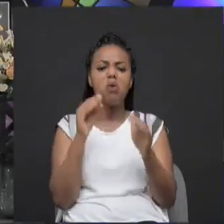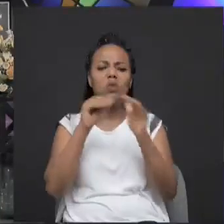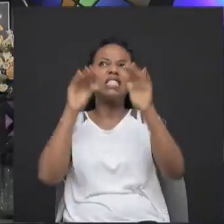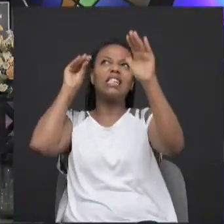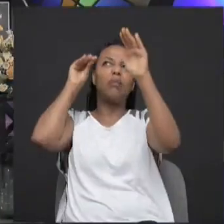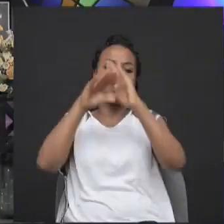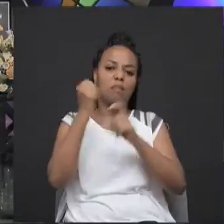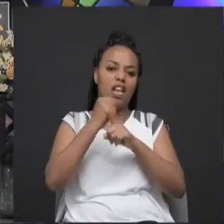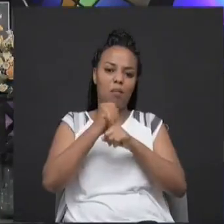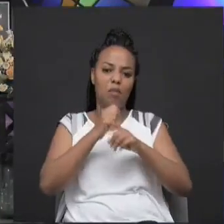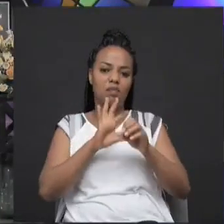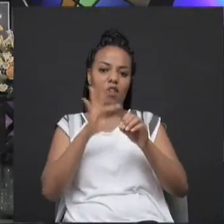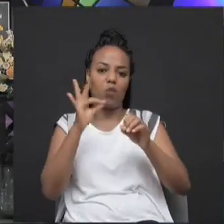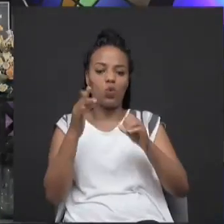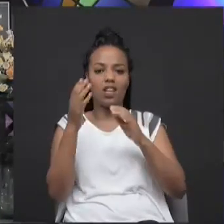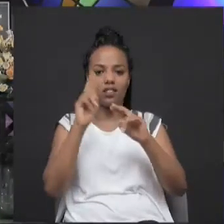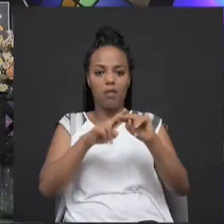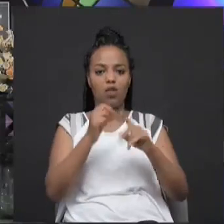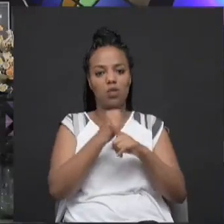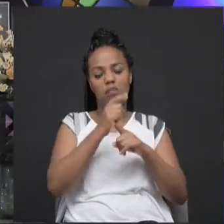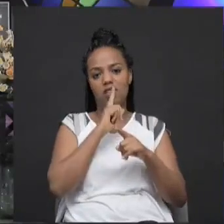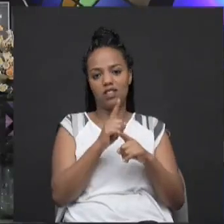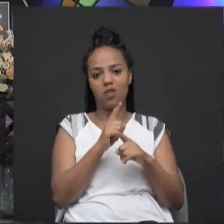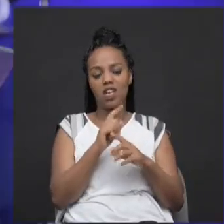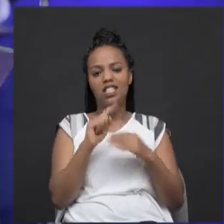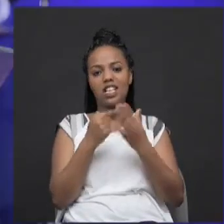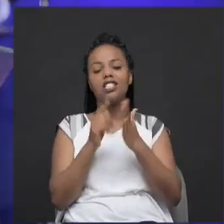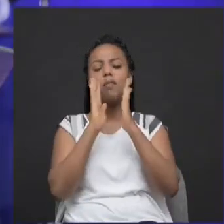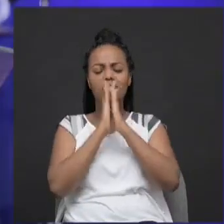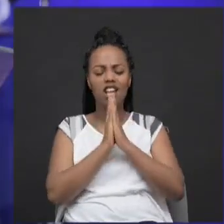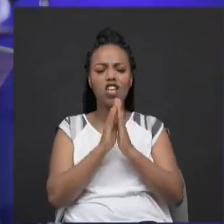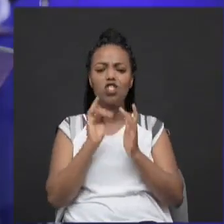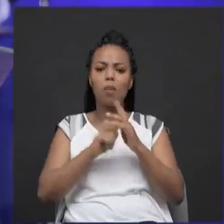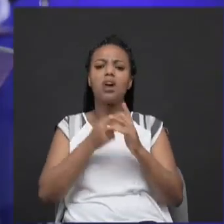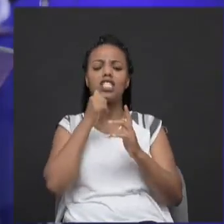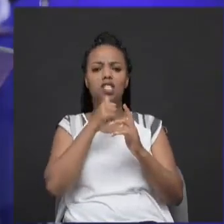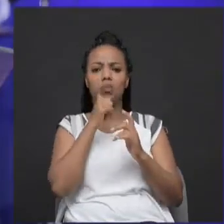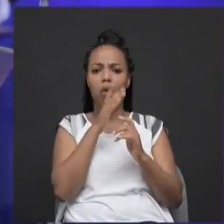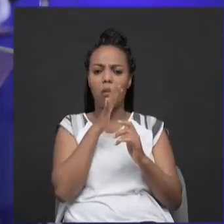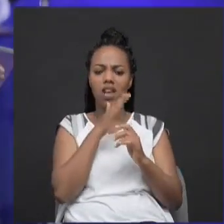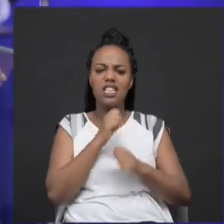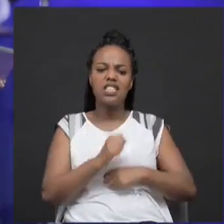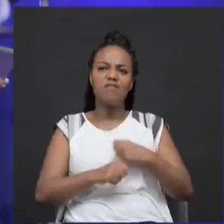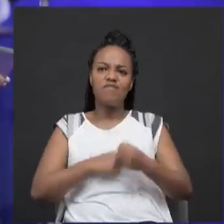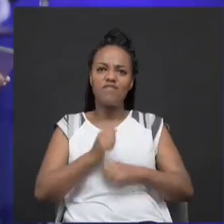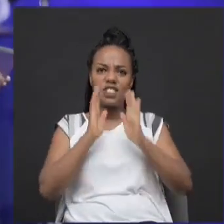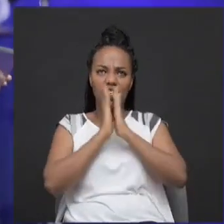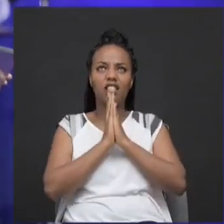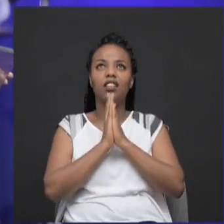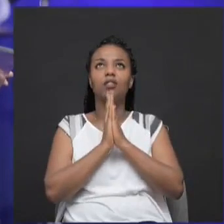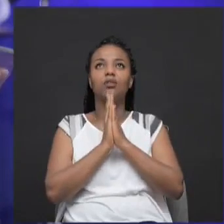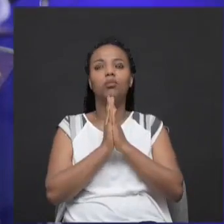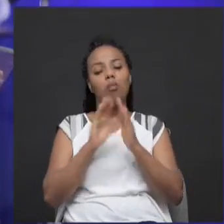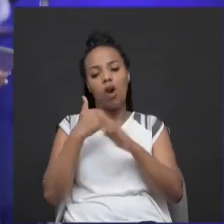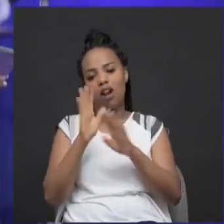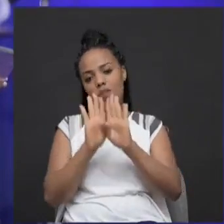መለኮት ያስቀመጠልን የበረከት ህይወት ነው ማማት ጀመረች ወደ እግዚአብሔር ፊት ጸሎቷ አደረሰ በሯን ከፈተች እና